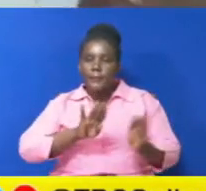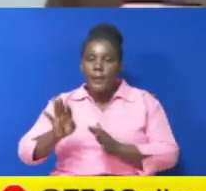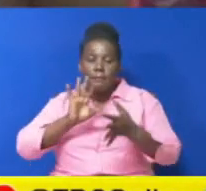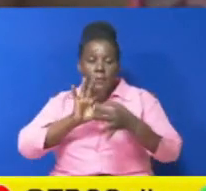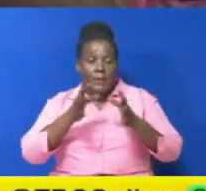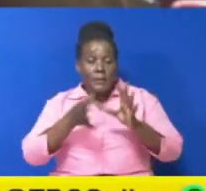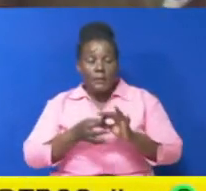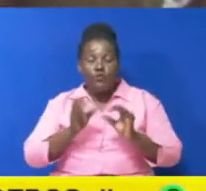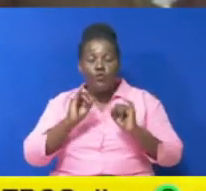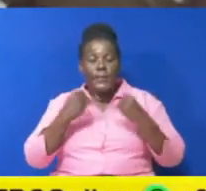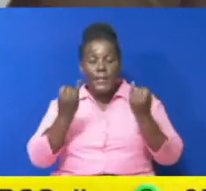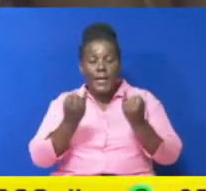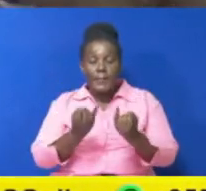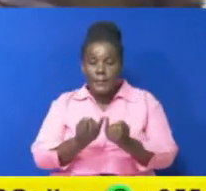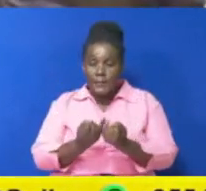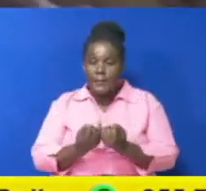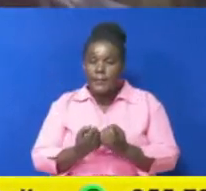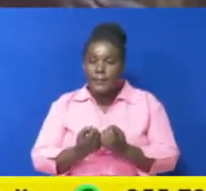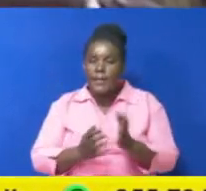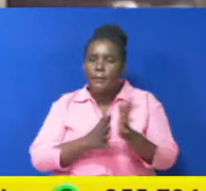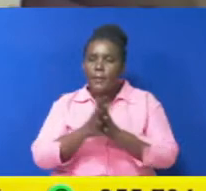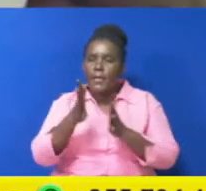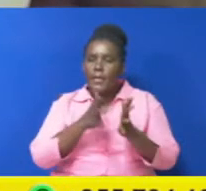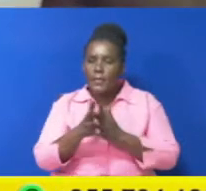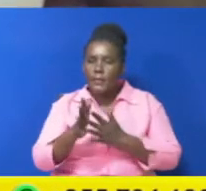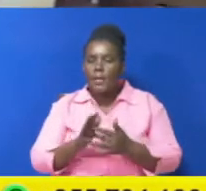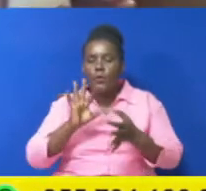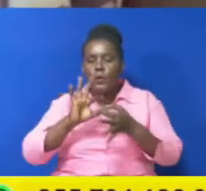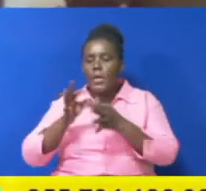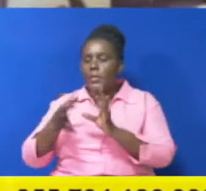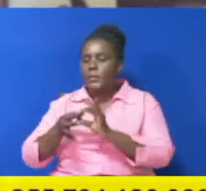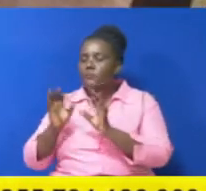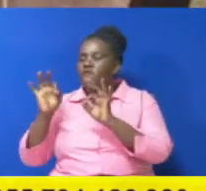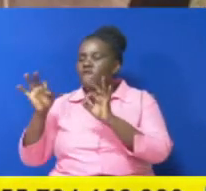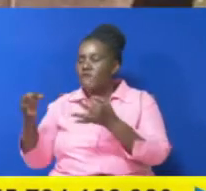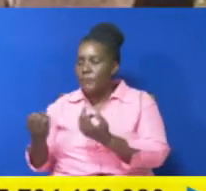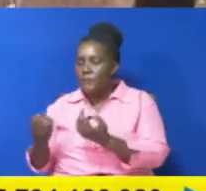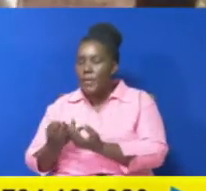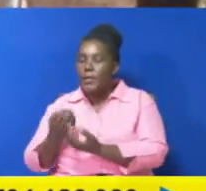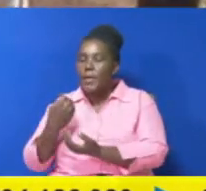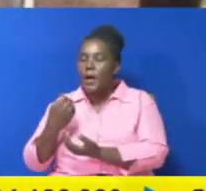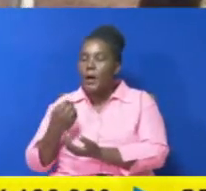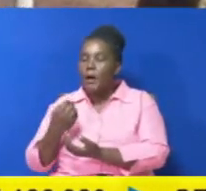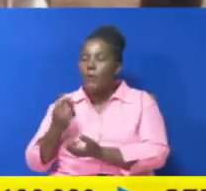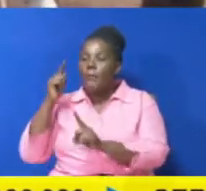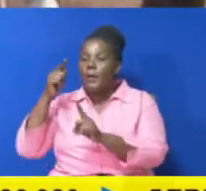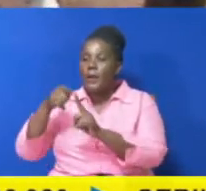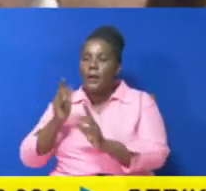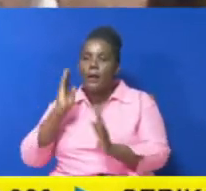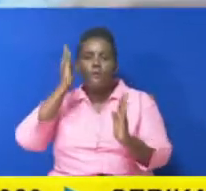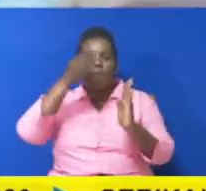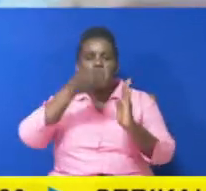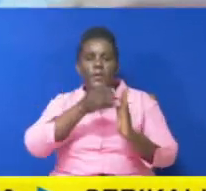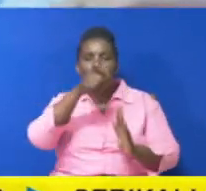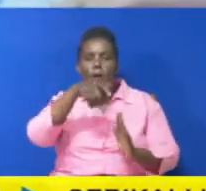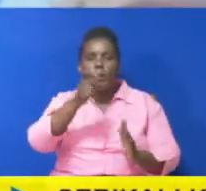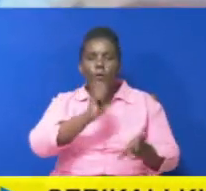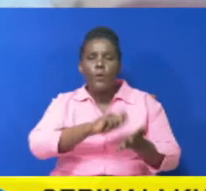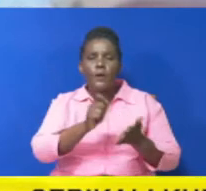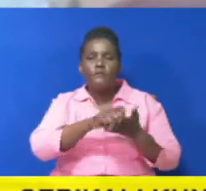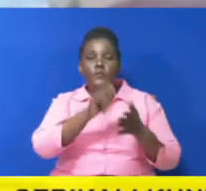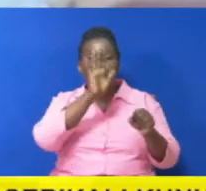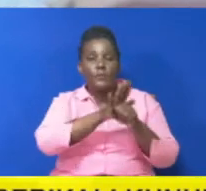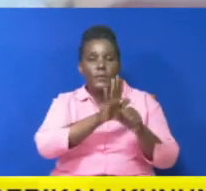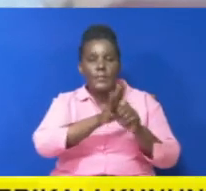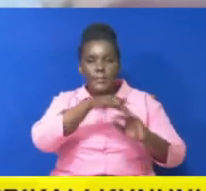Nyelele anazungumzia namna wanavyoratibu zoezi hilo wakiwa na lengo la kuwafikia wanafunzi na wananchi wengi zaidi. Lengo na dhumuni